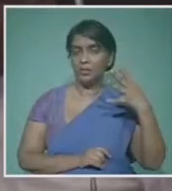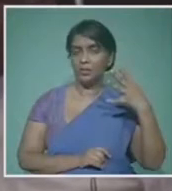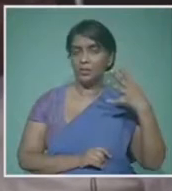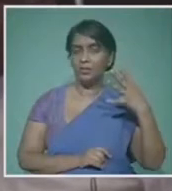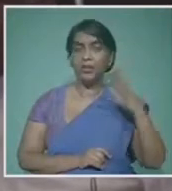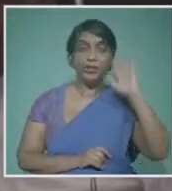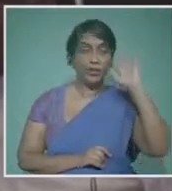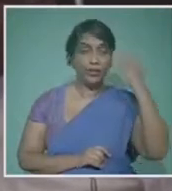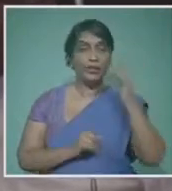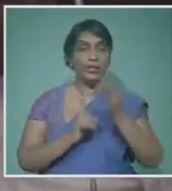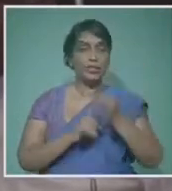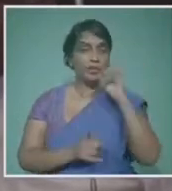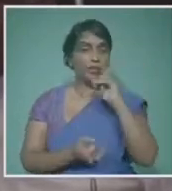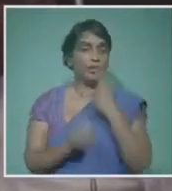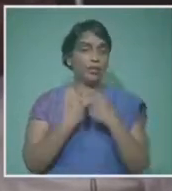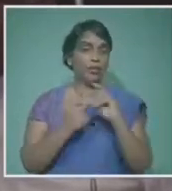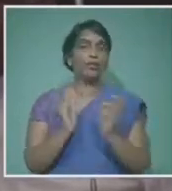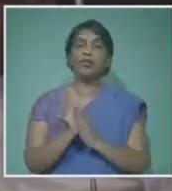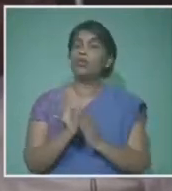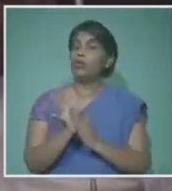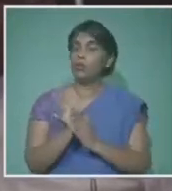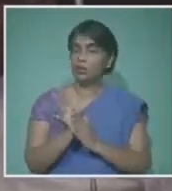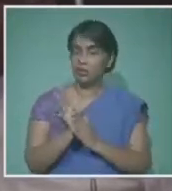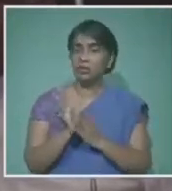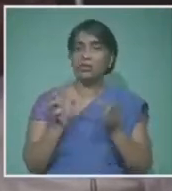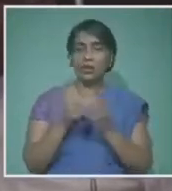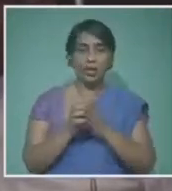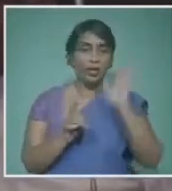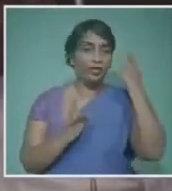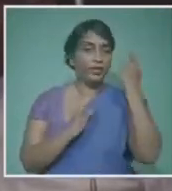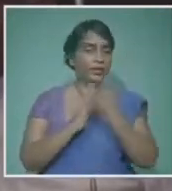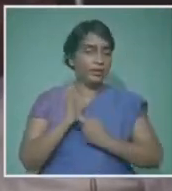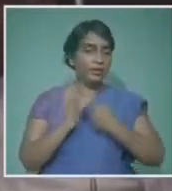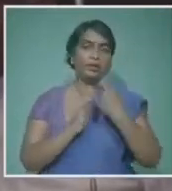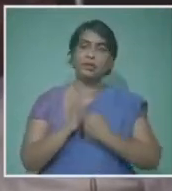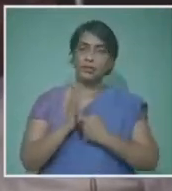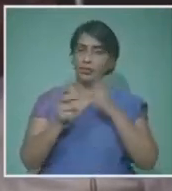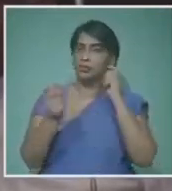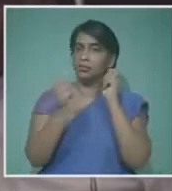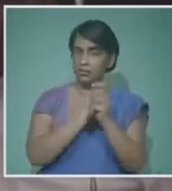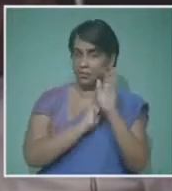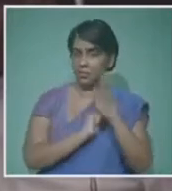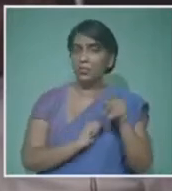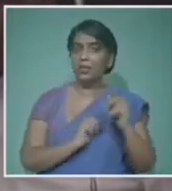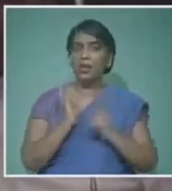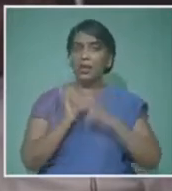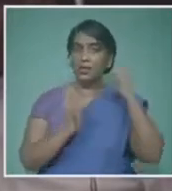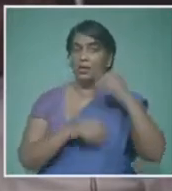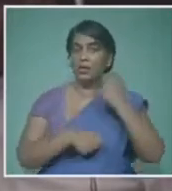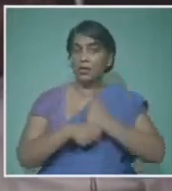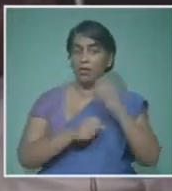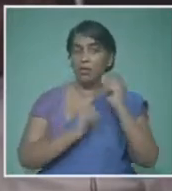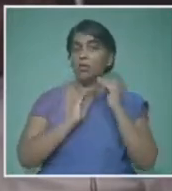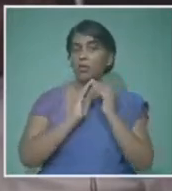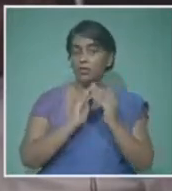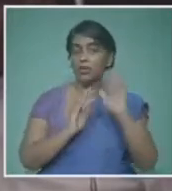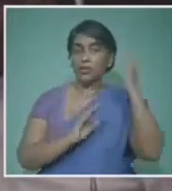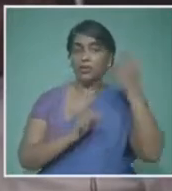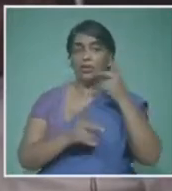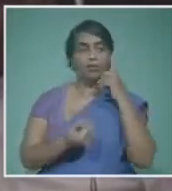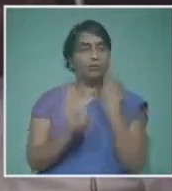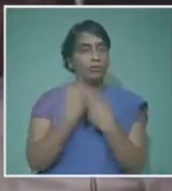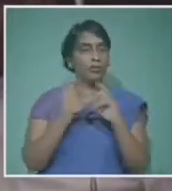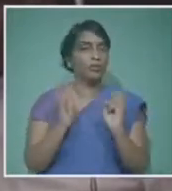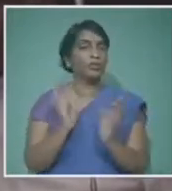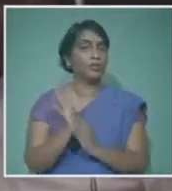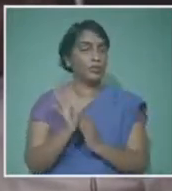විශේෂ ජනාධිපති පරීක්ෂණ කොමිෂන් සභා විශේෂ විධිධාන පනතින් සංශෝධිත ජාතික රාජ්‍ය සභාවේ විශේෂ ජනාධිපති පරීක්ෂණ කොමිෂන්